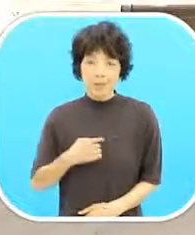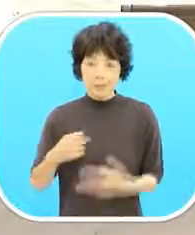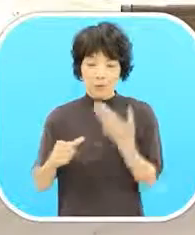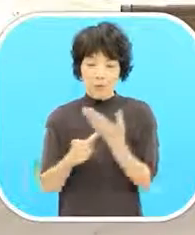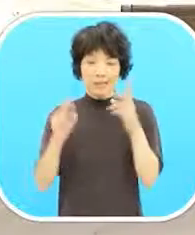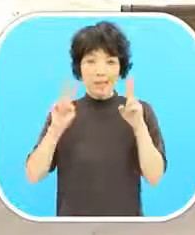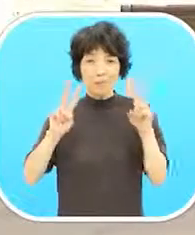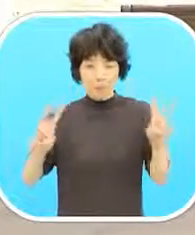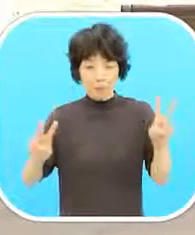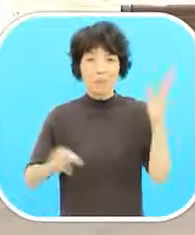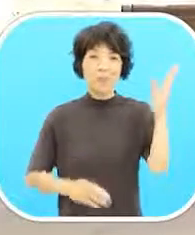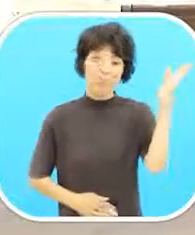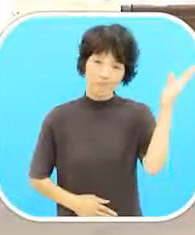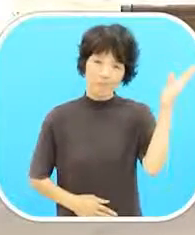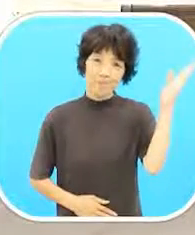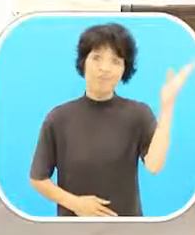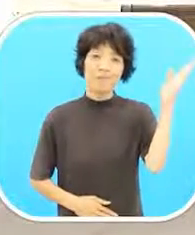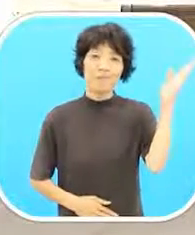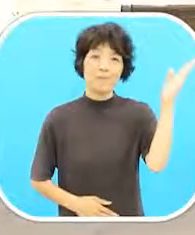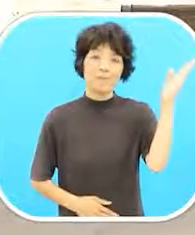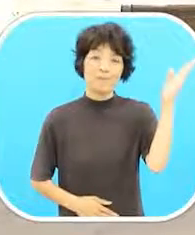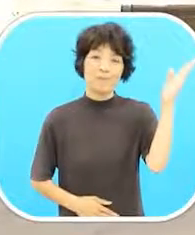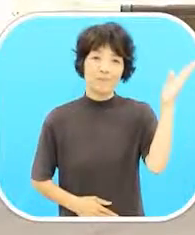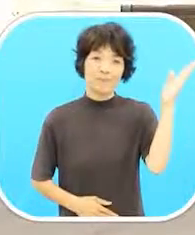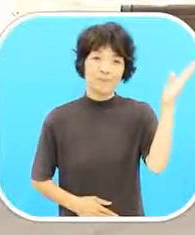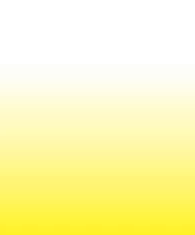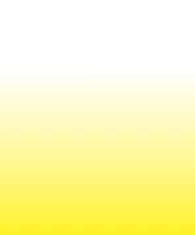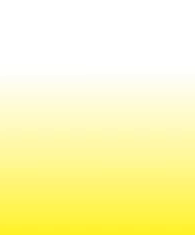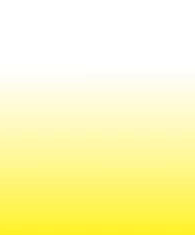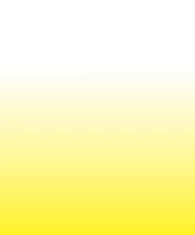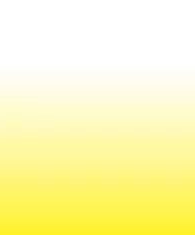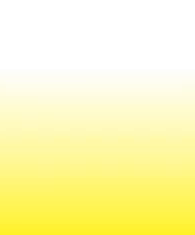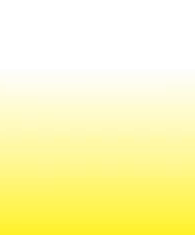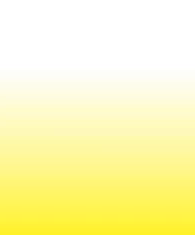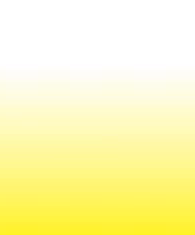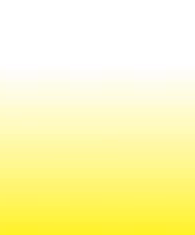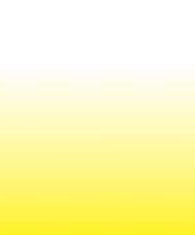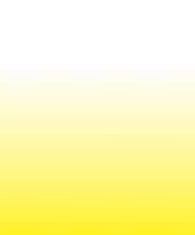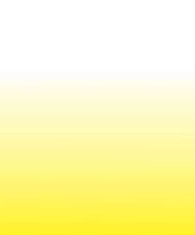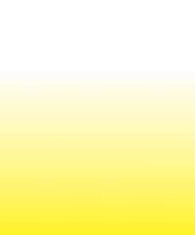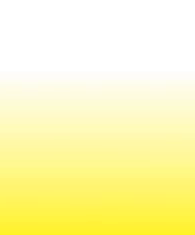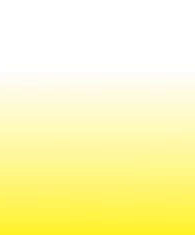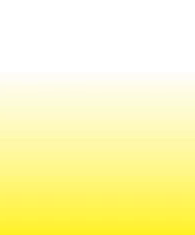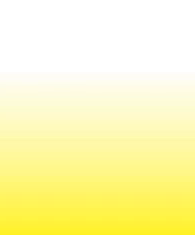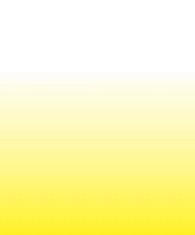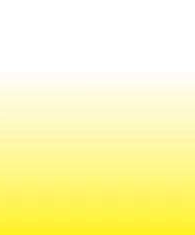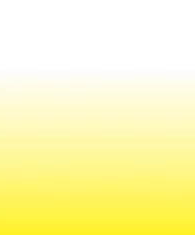私の秋田ビジョン、横手ファンを作ります。